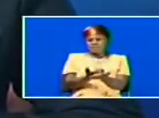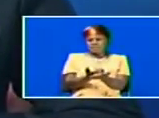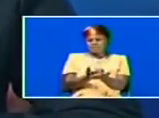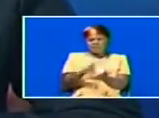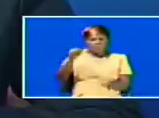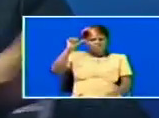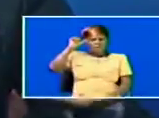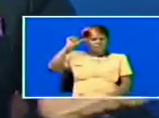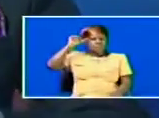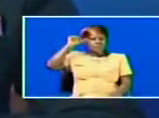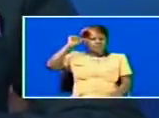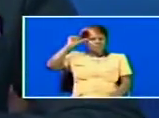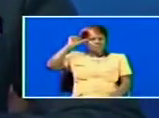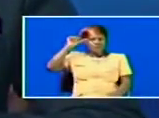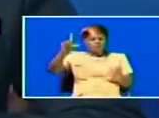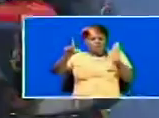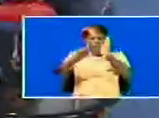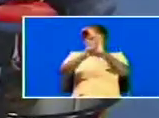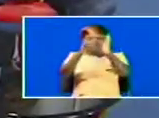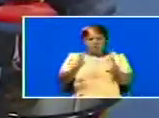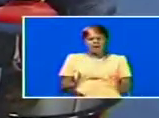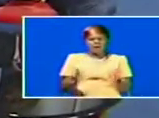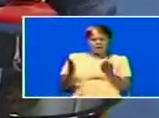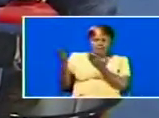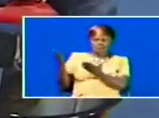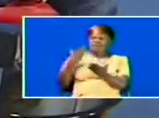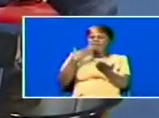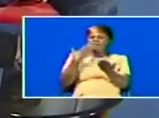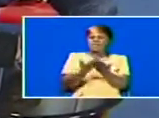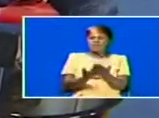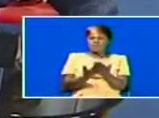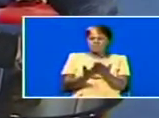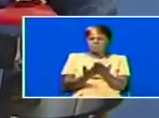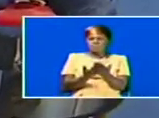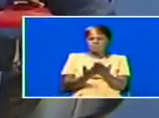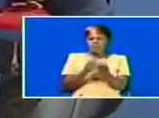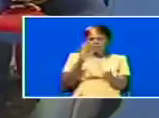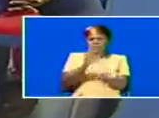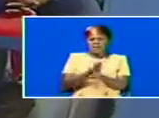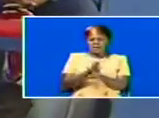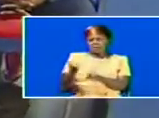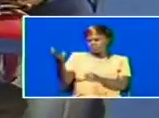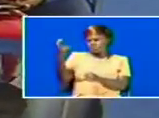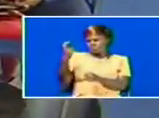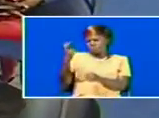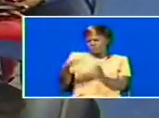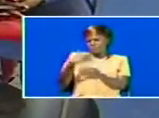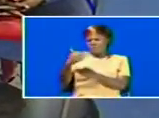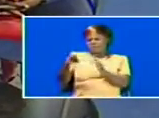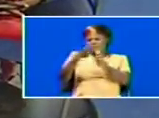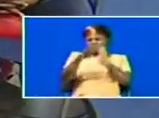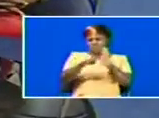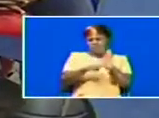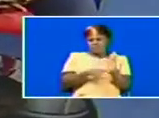Mimi naitwa Ali Manzu, wakili hapa George Kithi, tunasema asanteni sana nyote. Endeleeni kuwa nasi, kuna kipindi kinachofuata kwenye muda